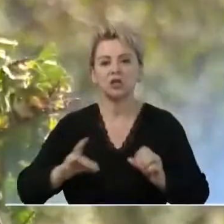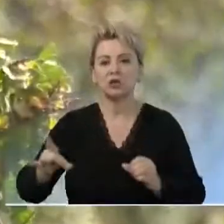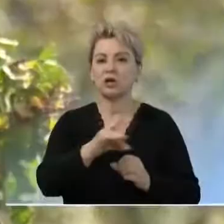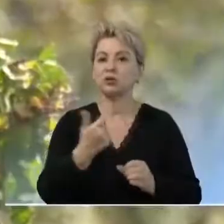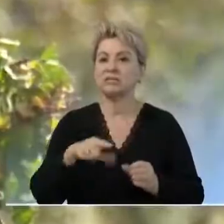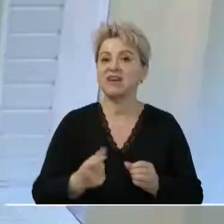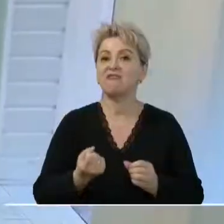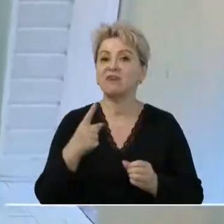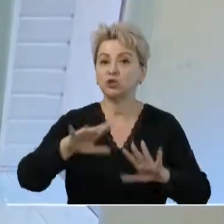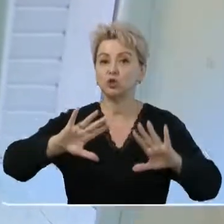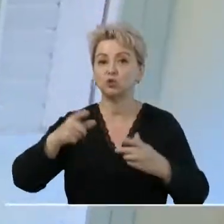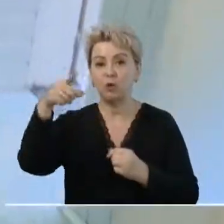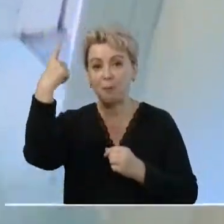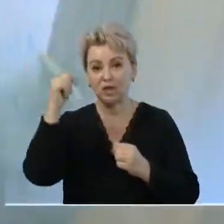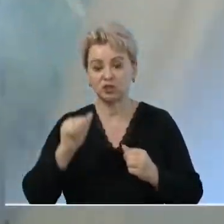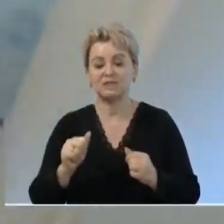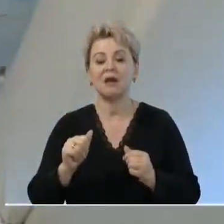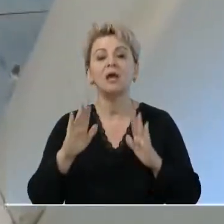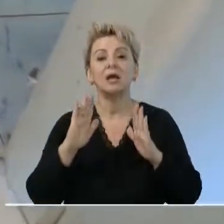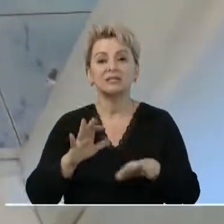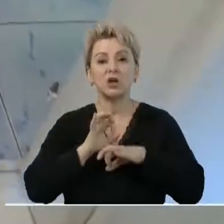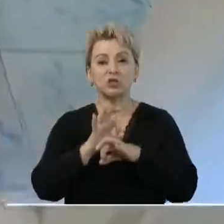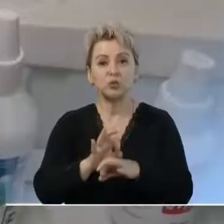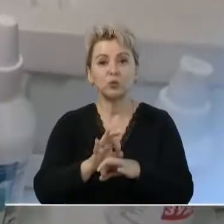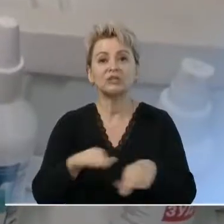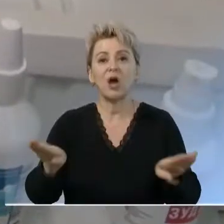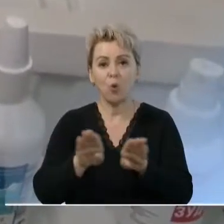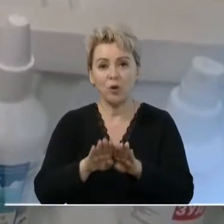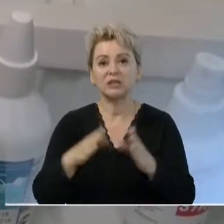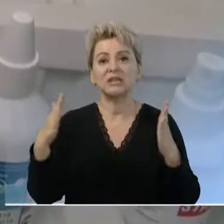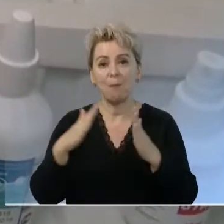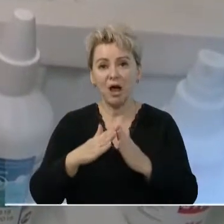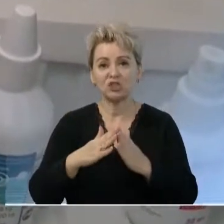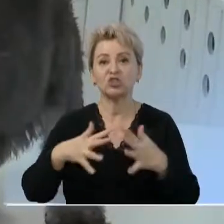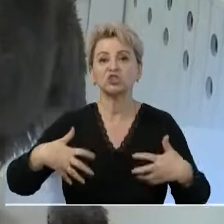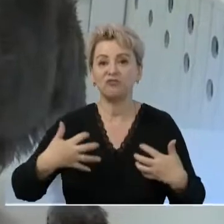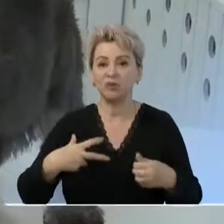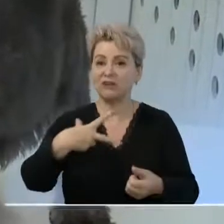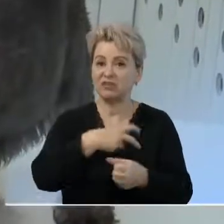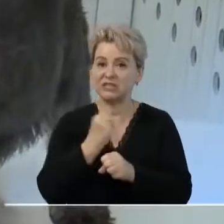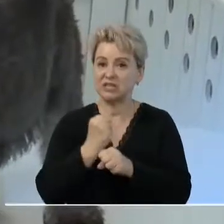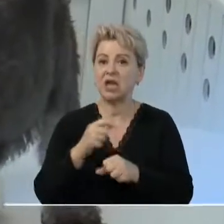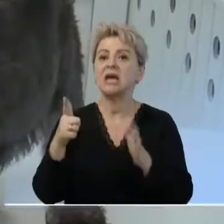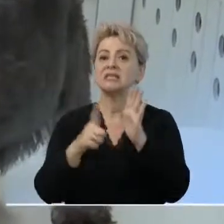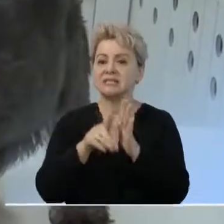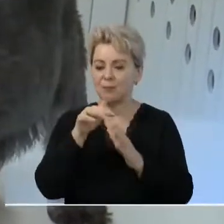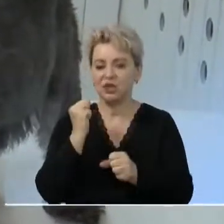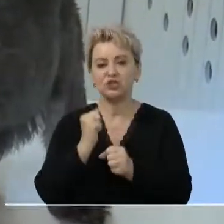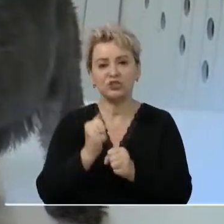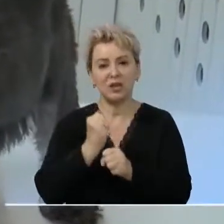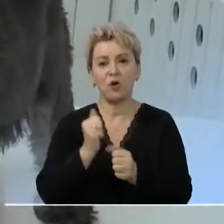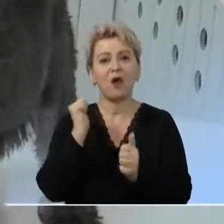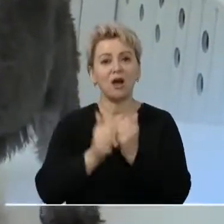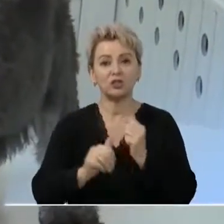где выявлены случаи бешенства. Кстати, проводят иммунизацию и домашних животных. Ему уже 7 лет, делают это